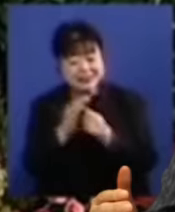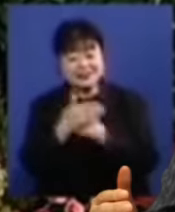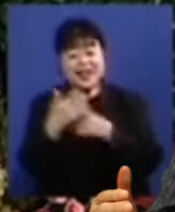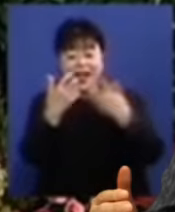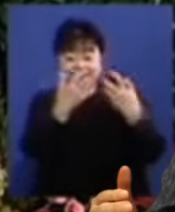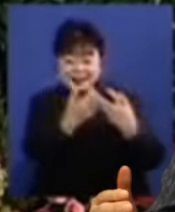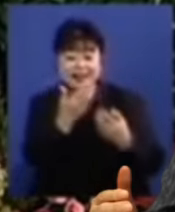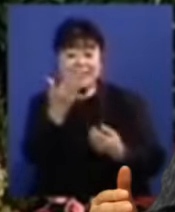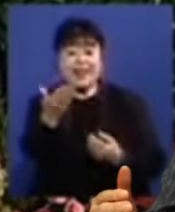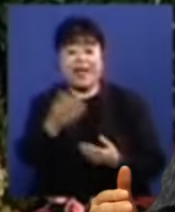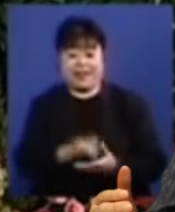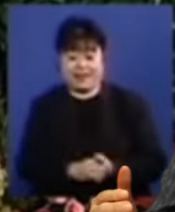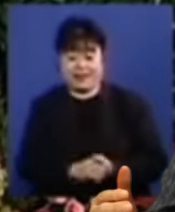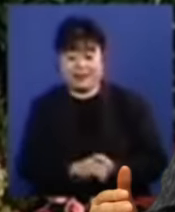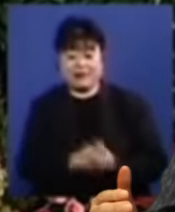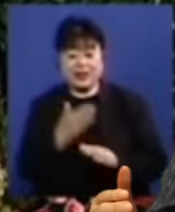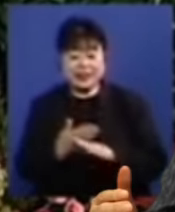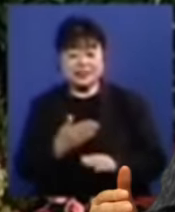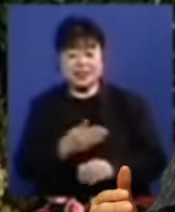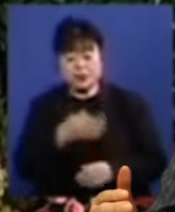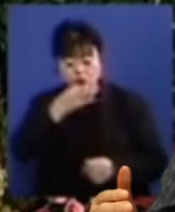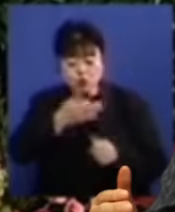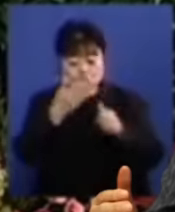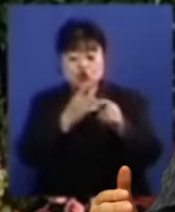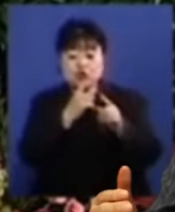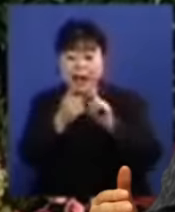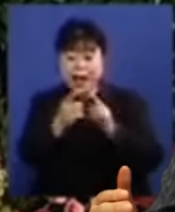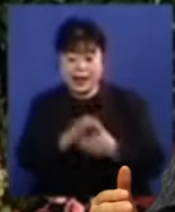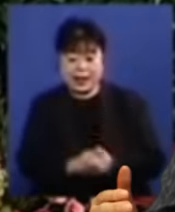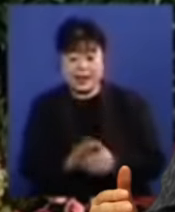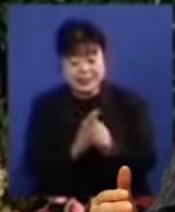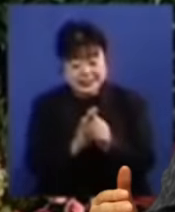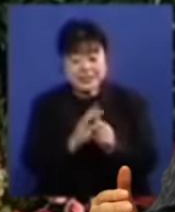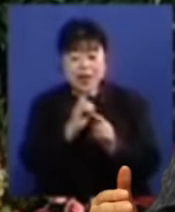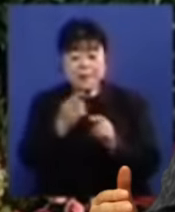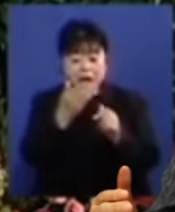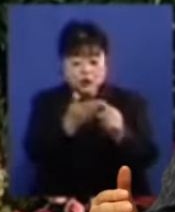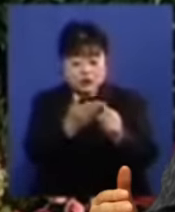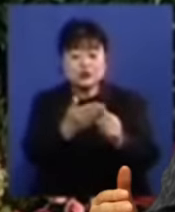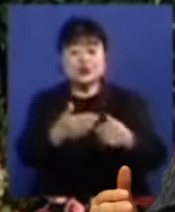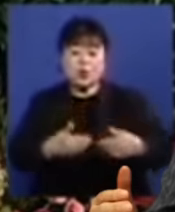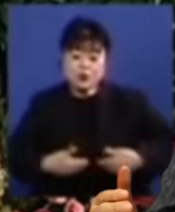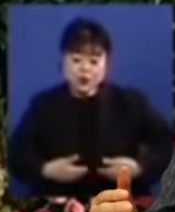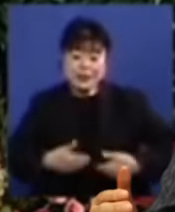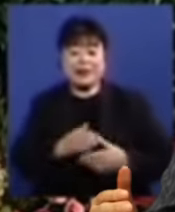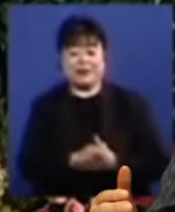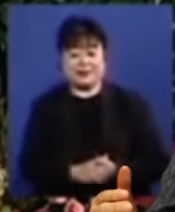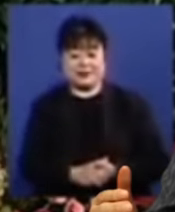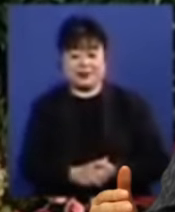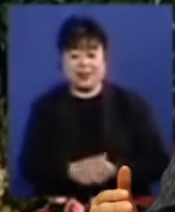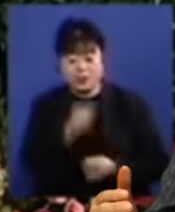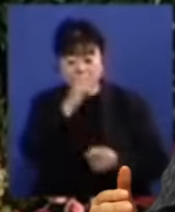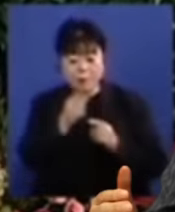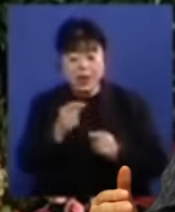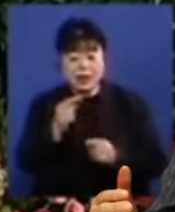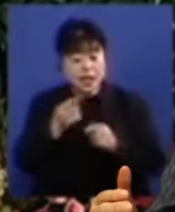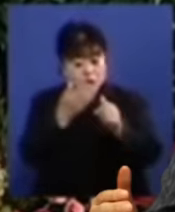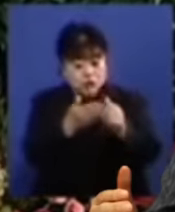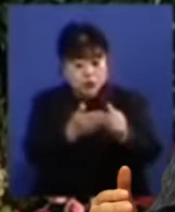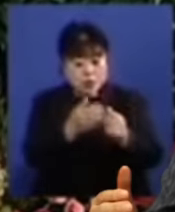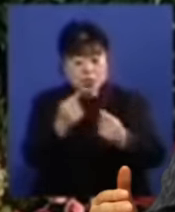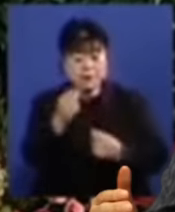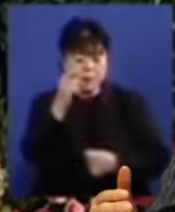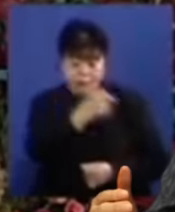이를 위해서 우리는 남에게 유익이 되는 말과 친절한 말을 해야 됩니다라고 말하는 것입니다. 좋은 말 한마디가 갖는